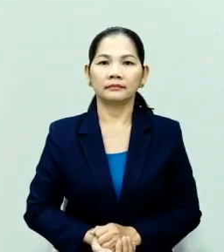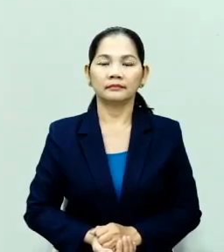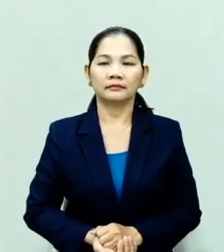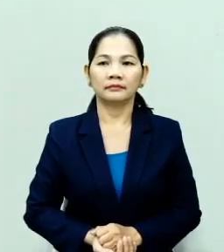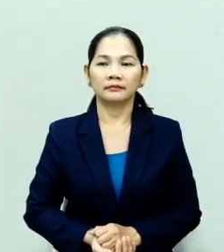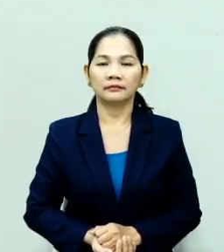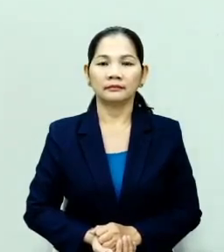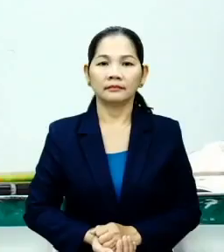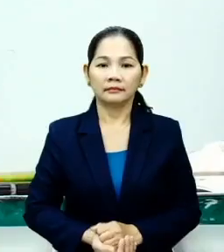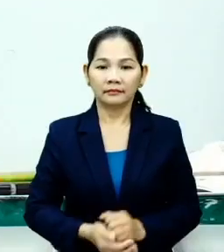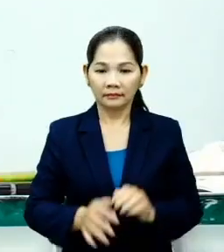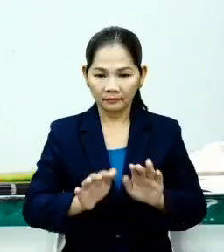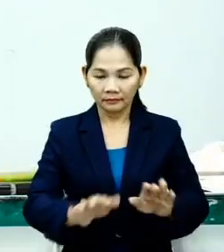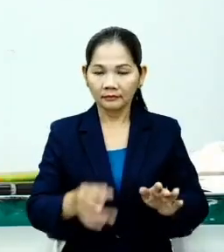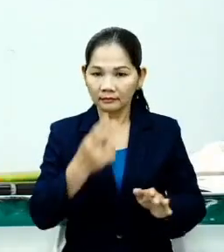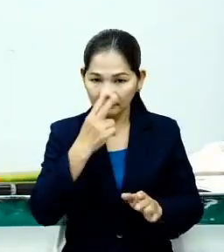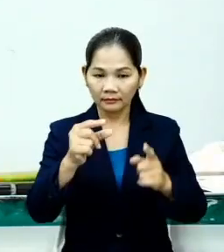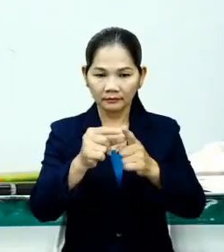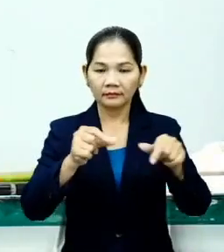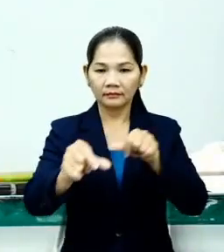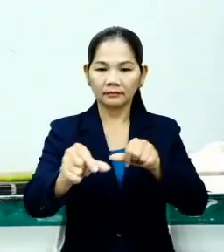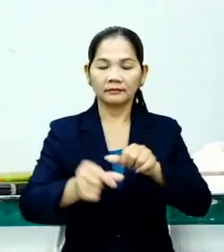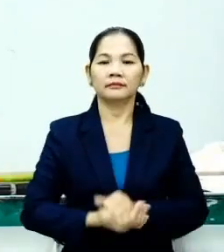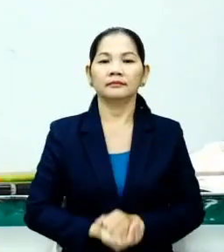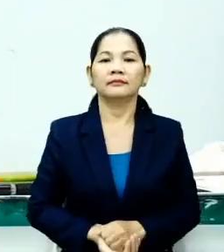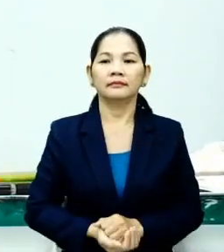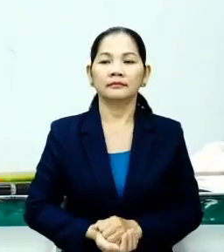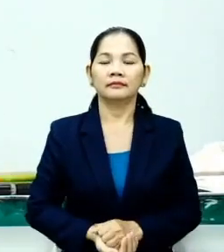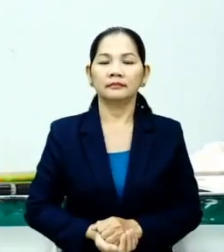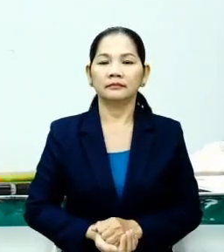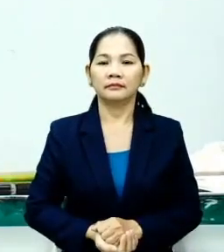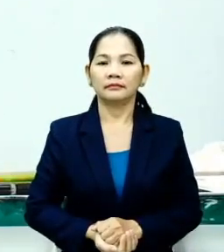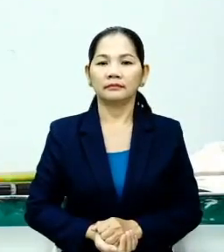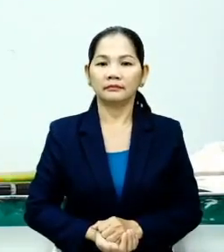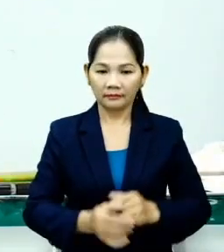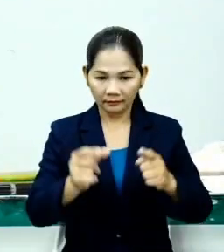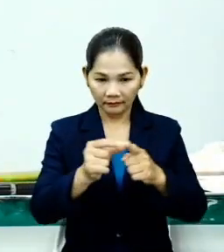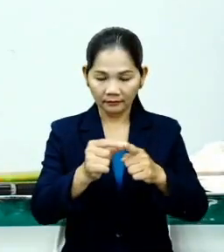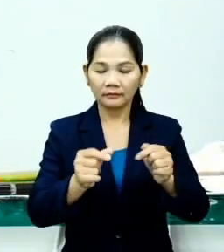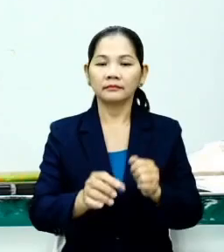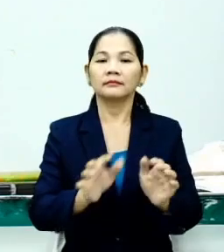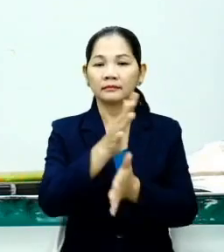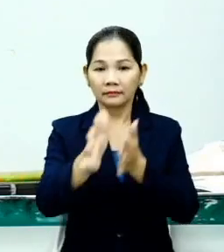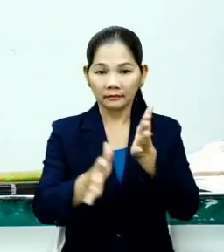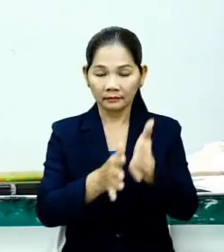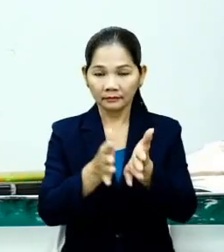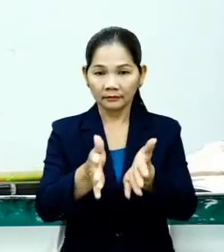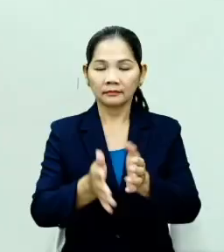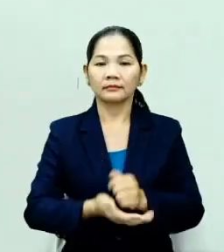Chà, ấy là con mơ bị bần tố ám. Chà, chà bị bần tố ám. An tham mấy con.